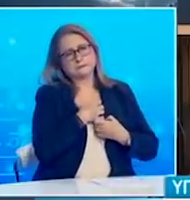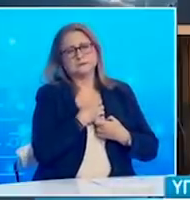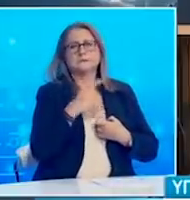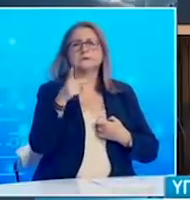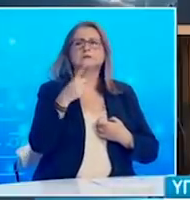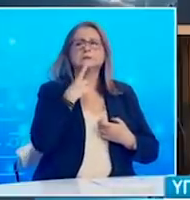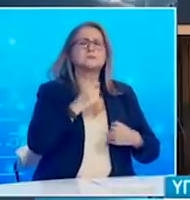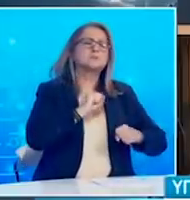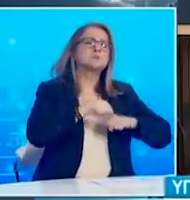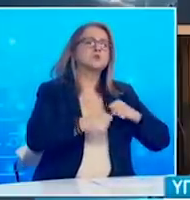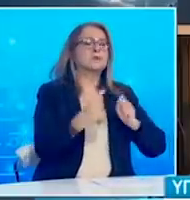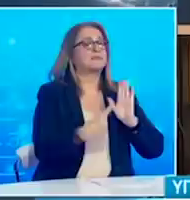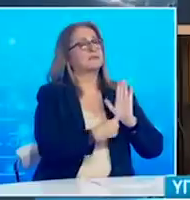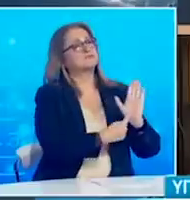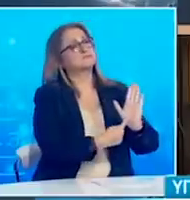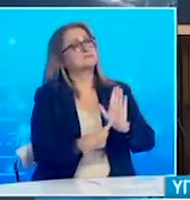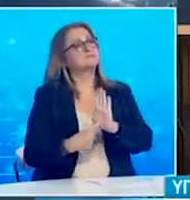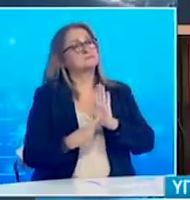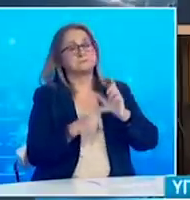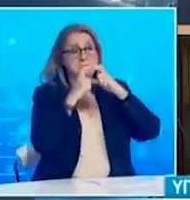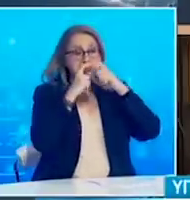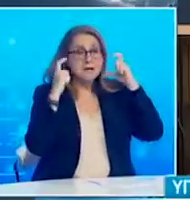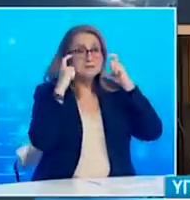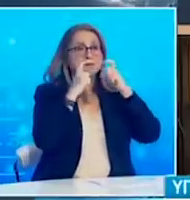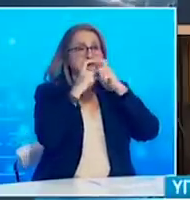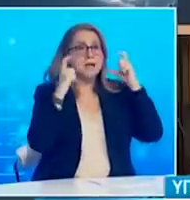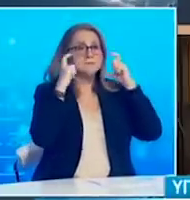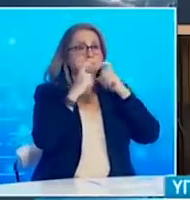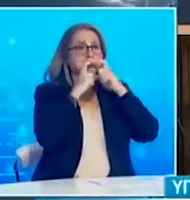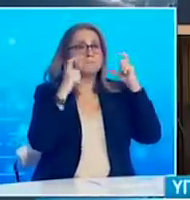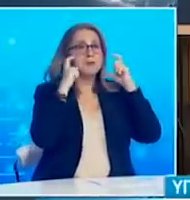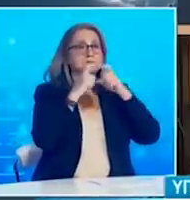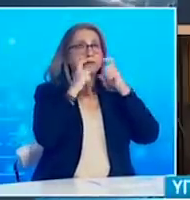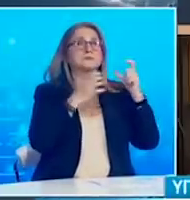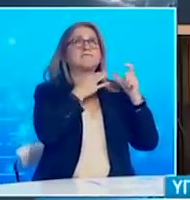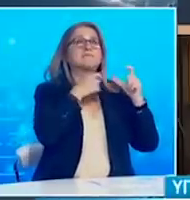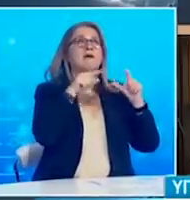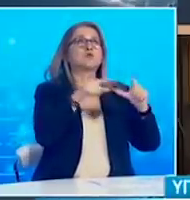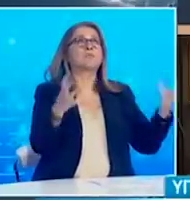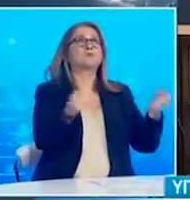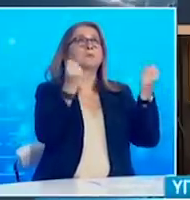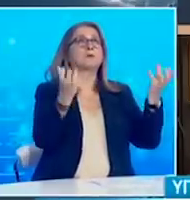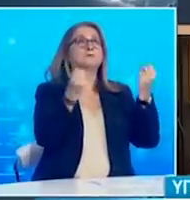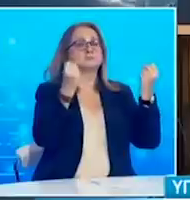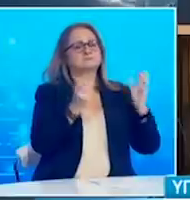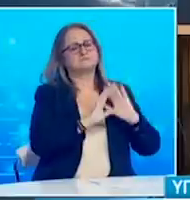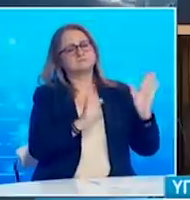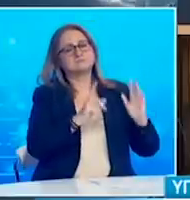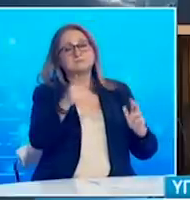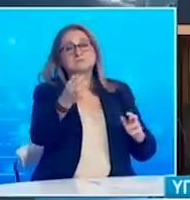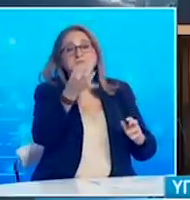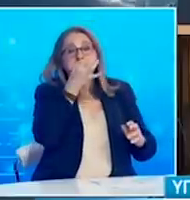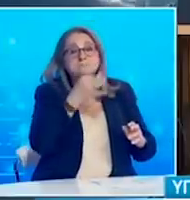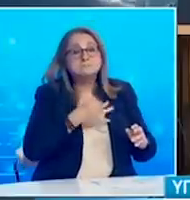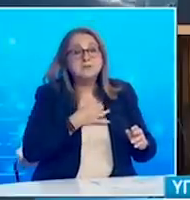επιχειρείτε να παρουσιάσετε τη χρήση της μάσκας ως ανάγκια. Θα ήθελα να ρωτήσω τι έχετε να παρουσιάσετε για